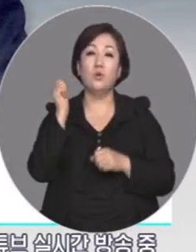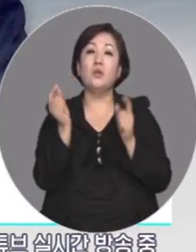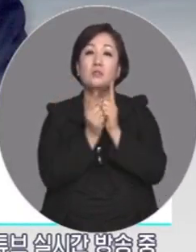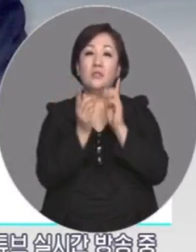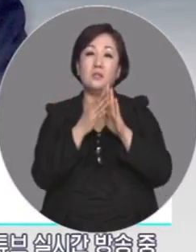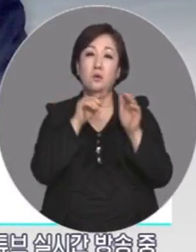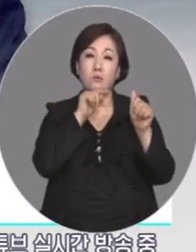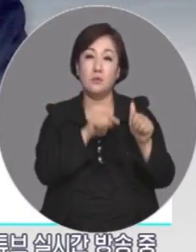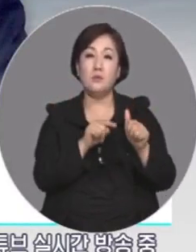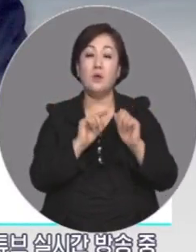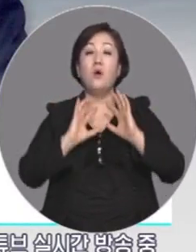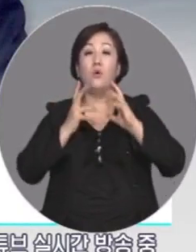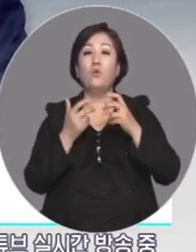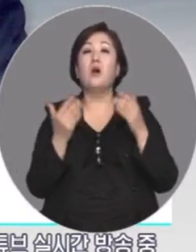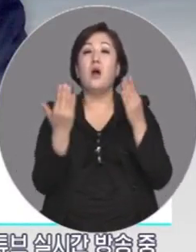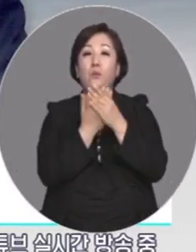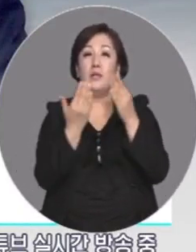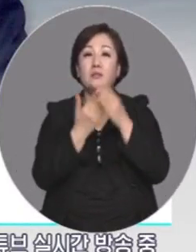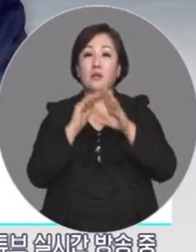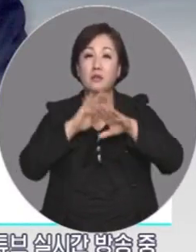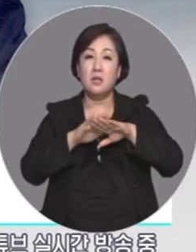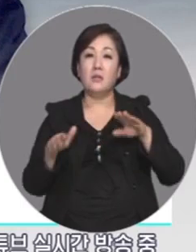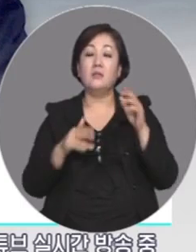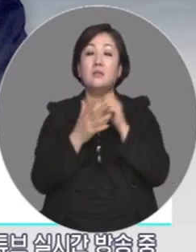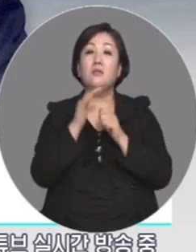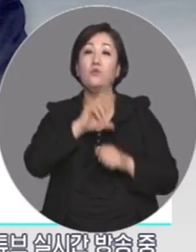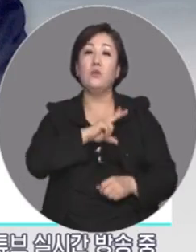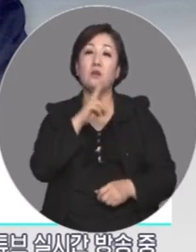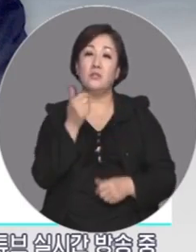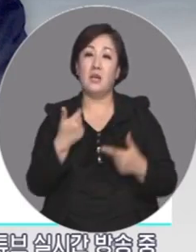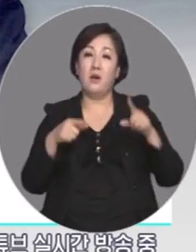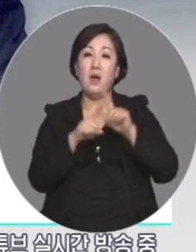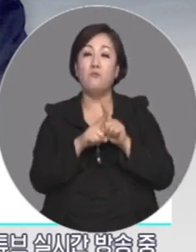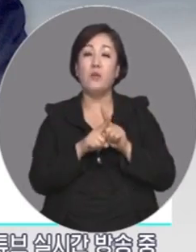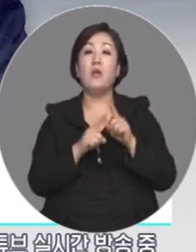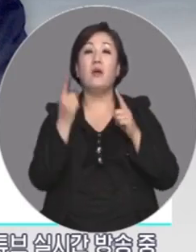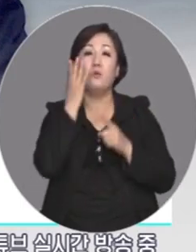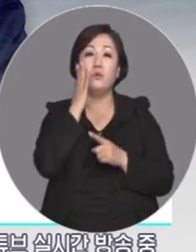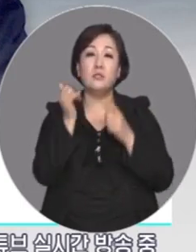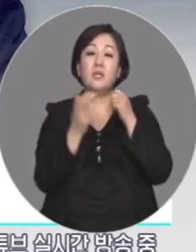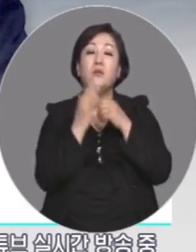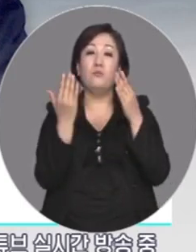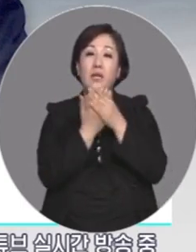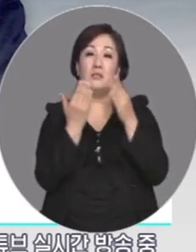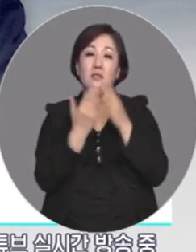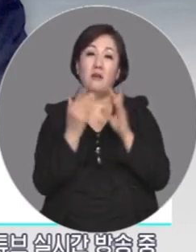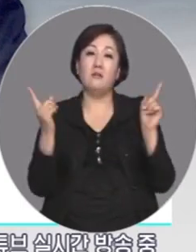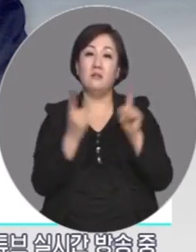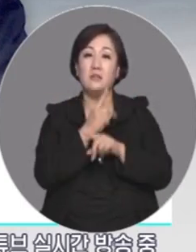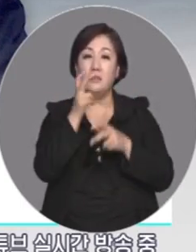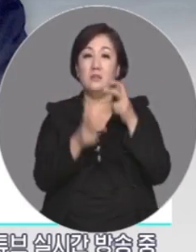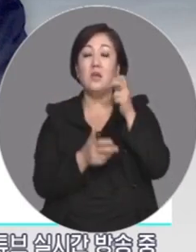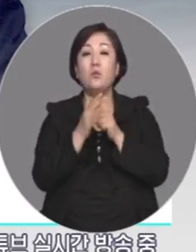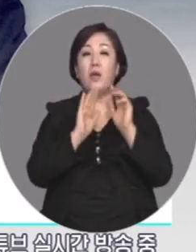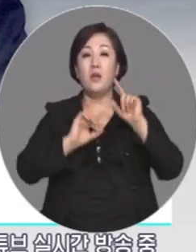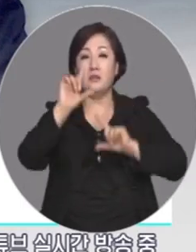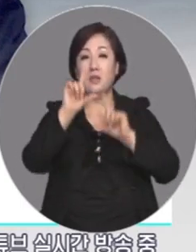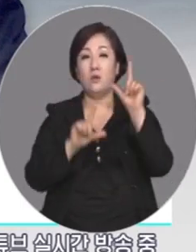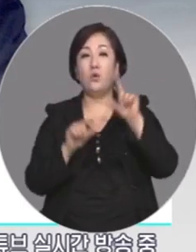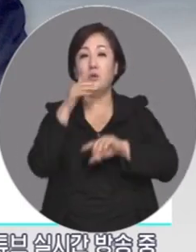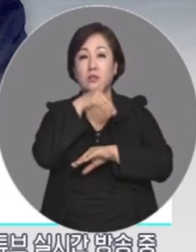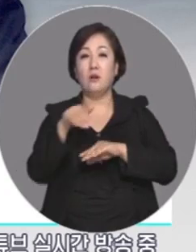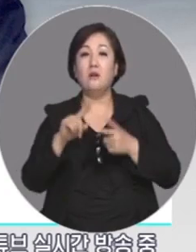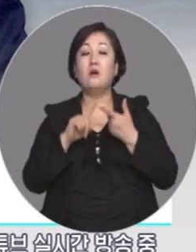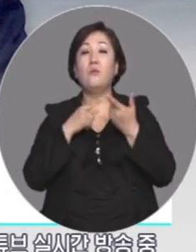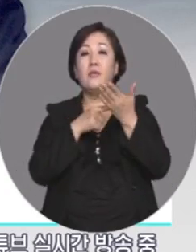직속 국가균형발전위원회 김사열 위원장과 함께 울산의 지역 균형 뉴딜 사업의 현 주소와 과제를